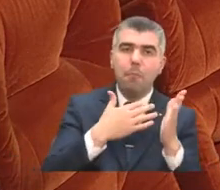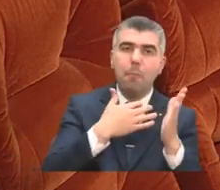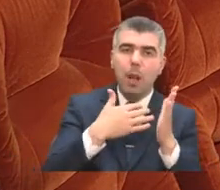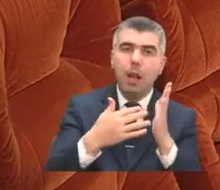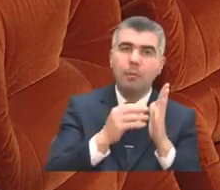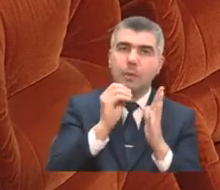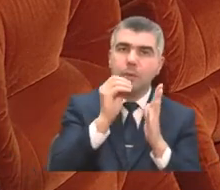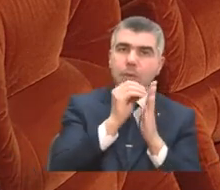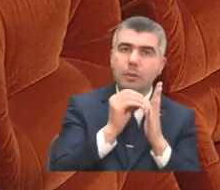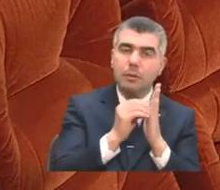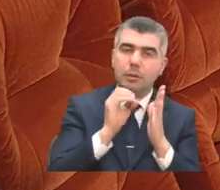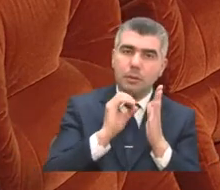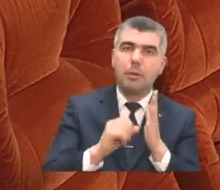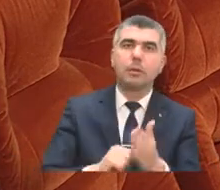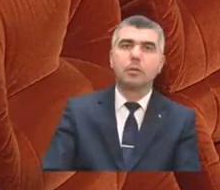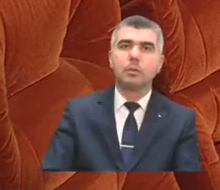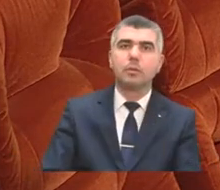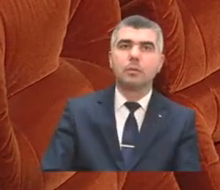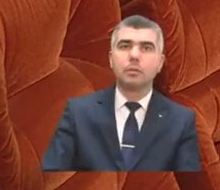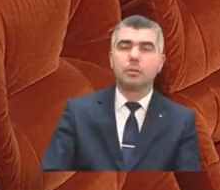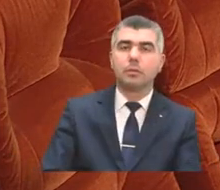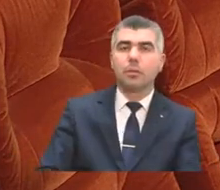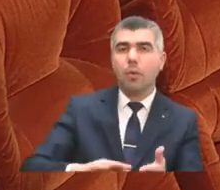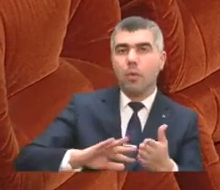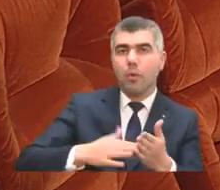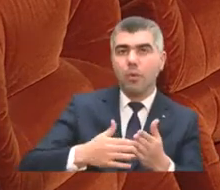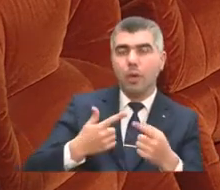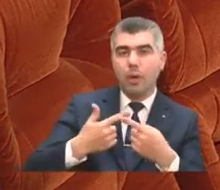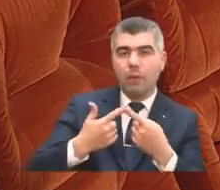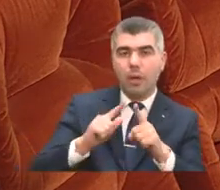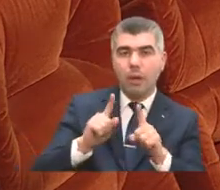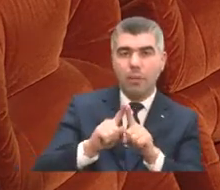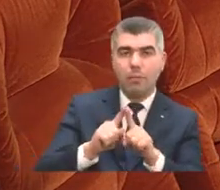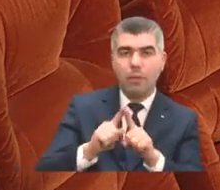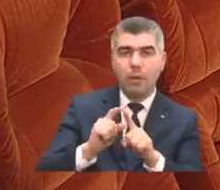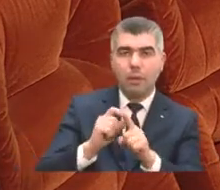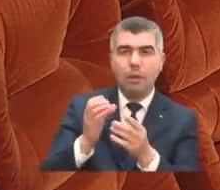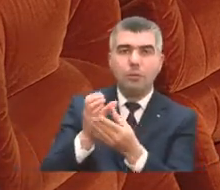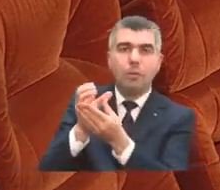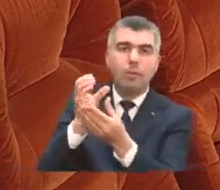وخاصه فيما يتعلق بعربات نقل المسافرين. شكرا.